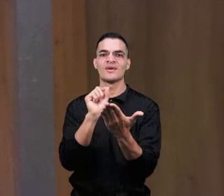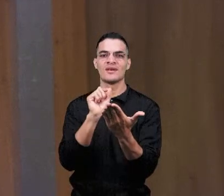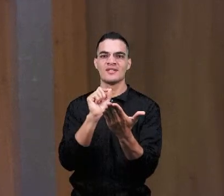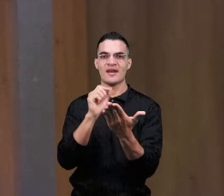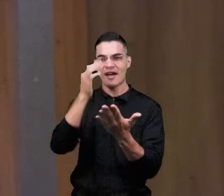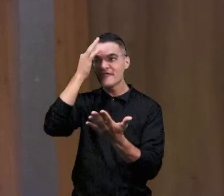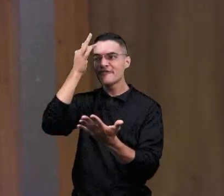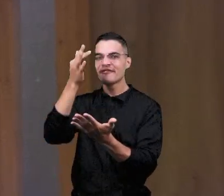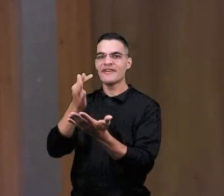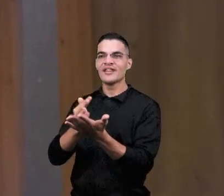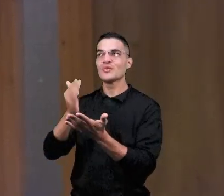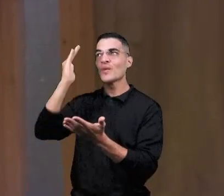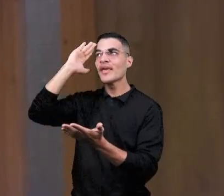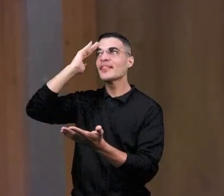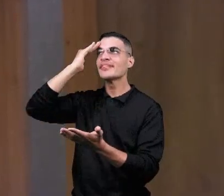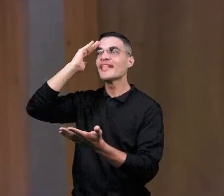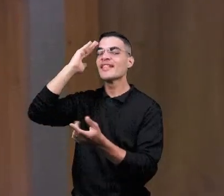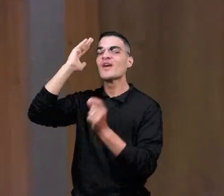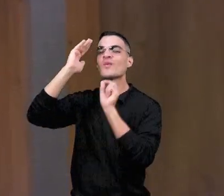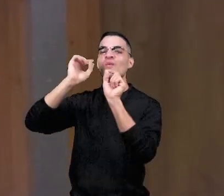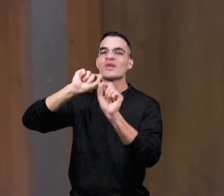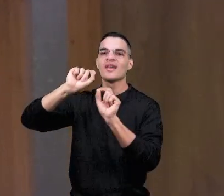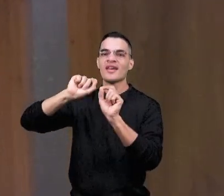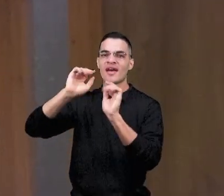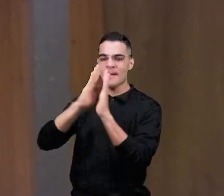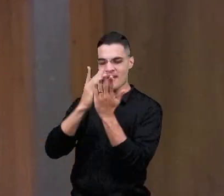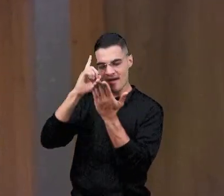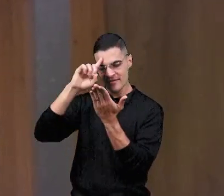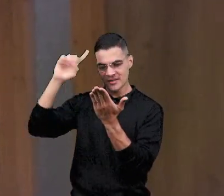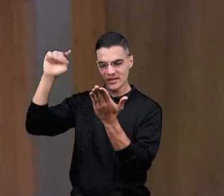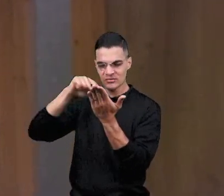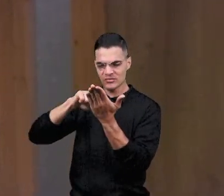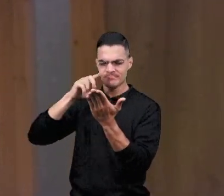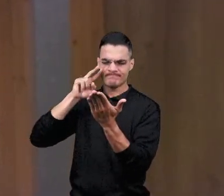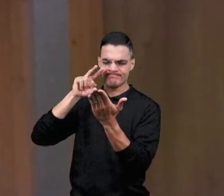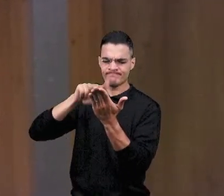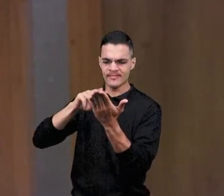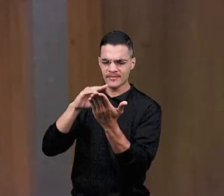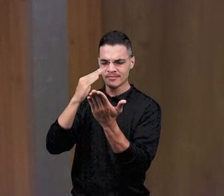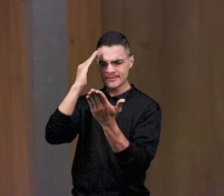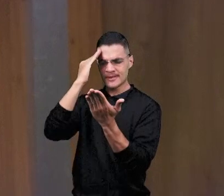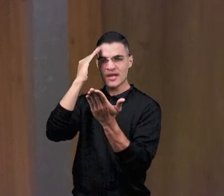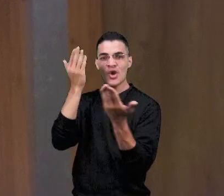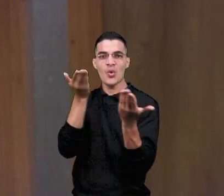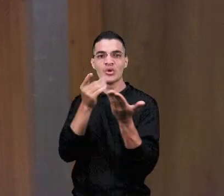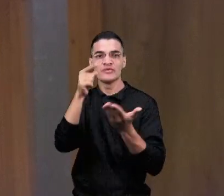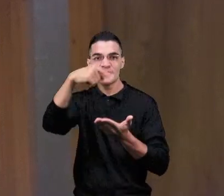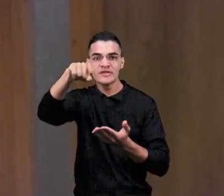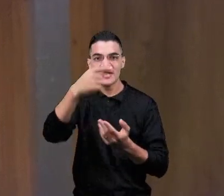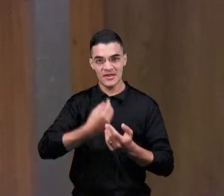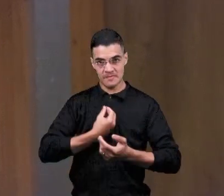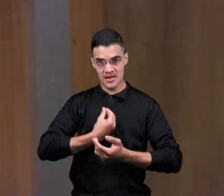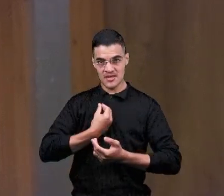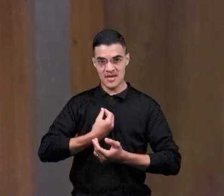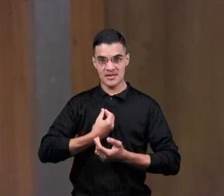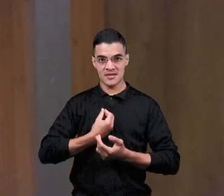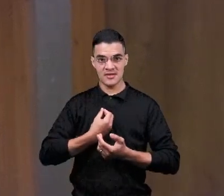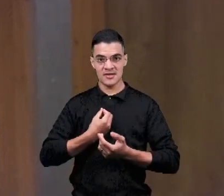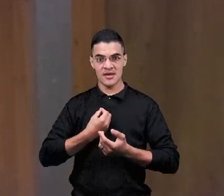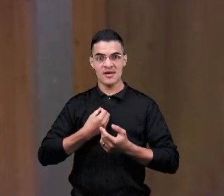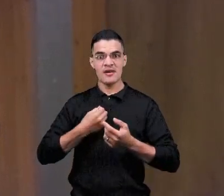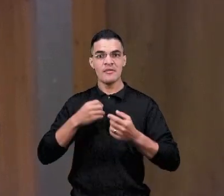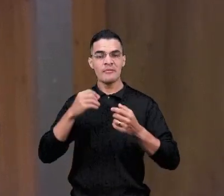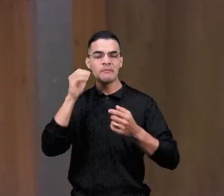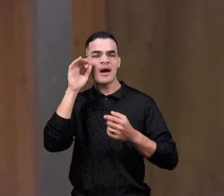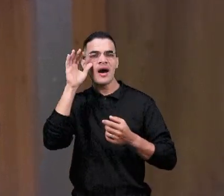et entendre la parole de Dieu. Vous êtes ici en train d'entendre cette étude et votre cœur est rempli de